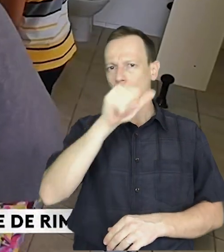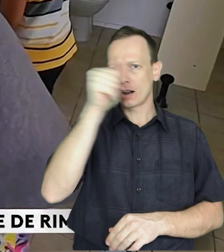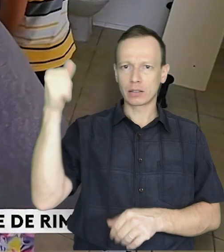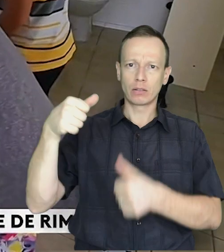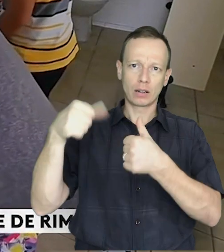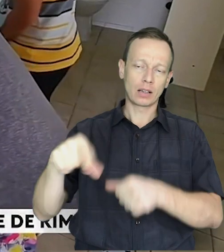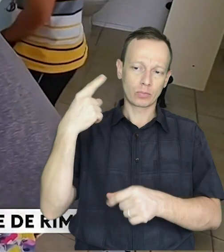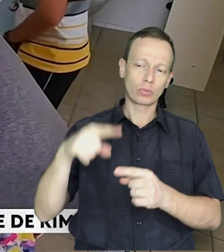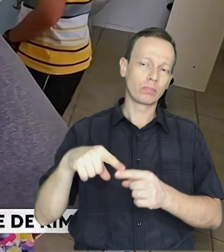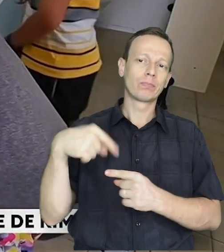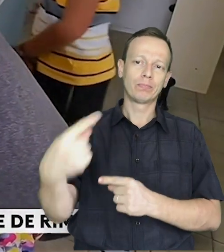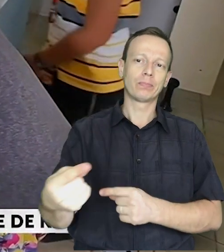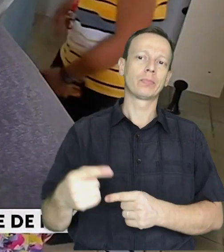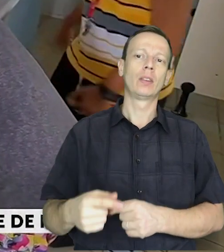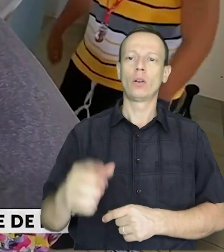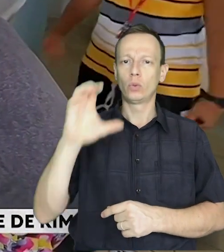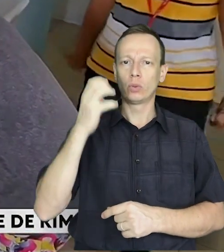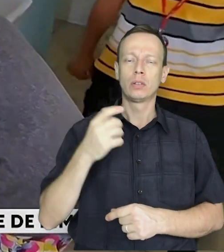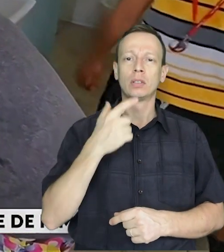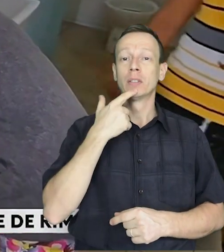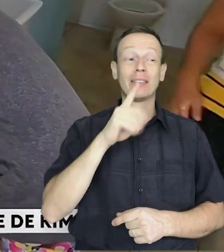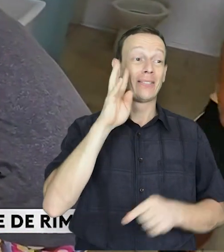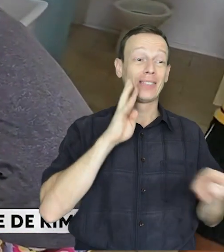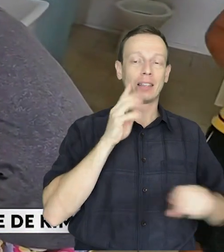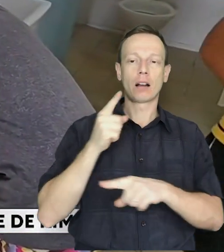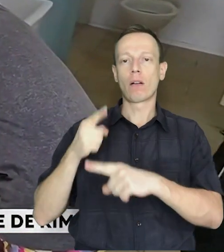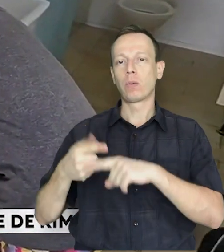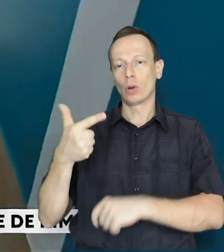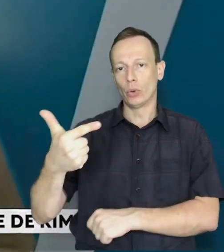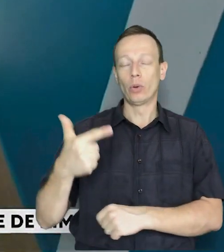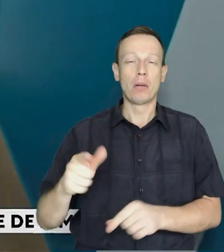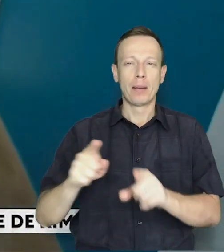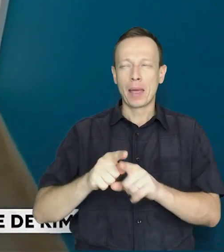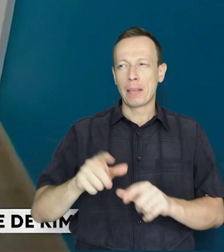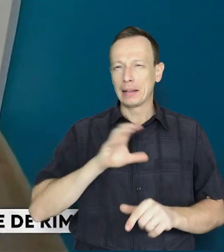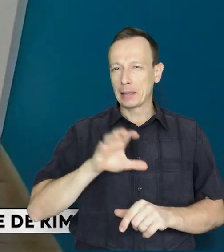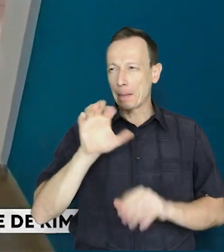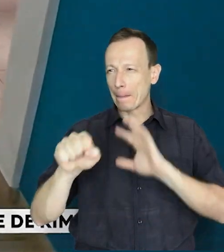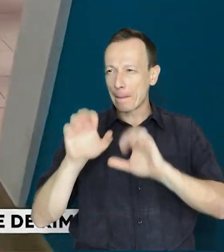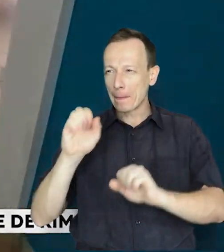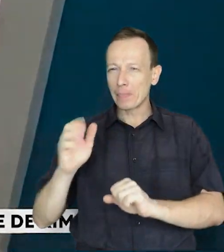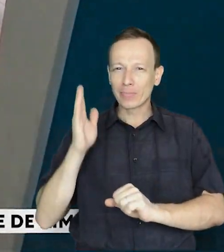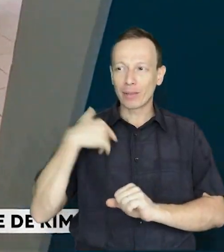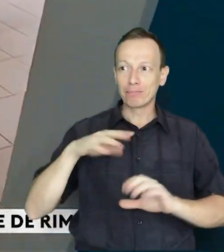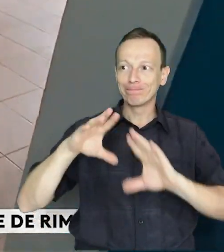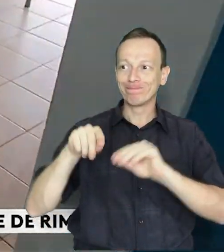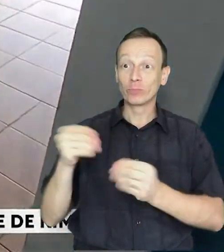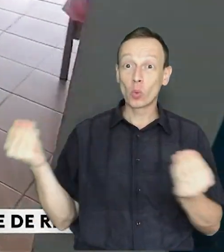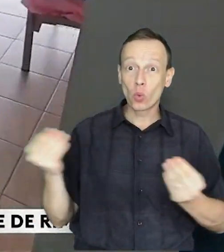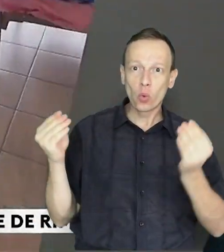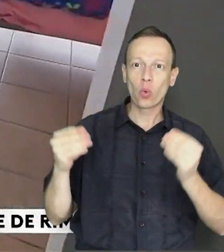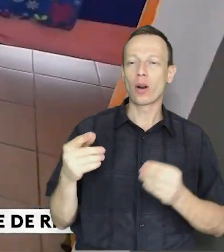une vingtaine en tout pour la prochaine rentrée, pratiquement le double des filles. Et tout comme elles, ils ont repéré leur futur